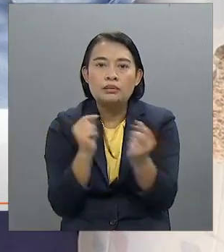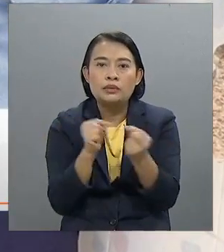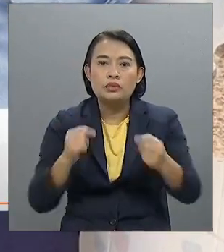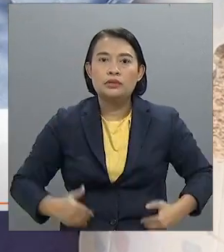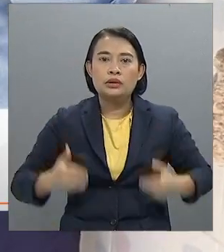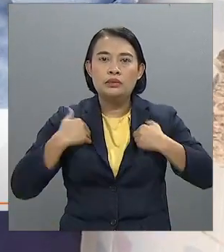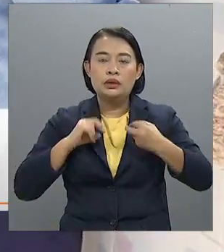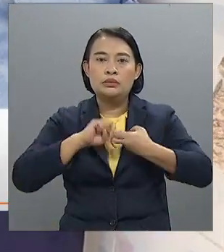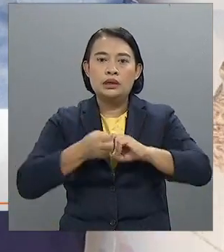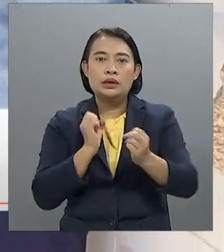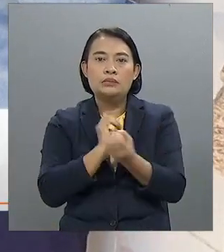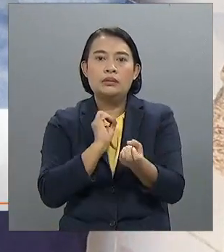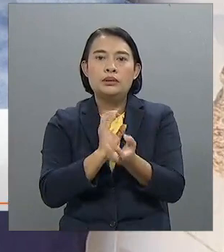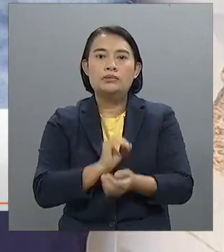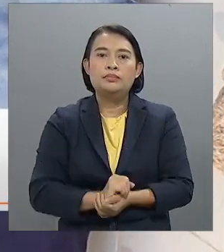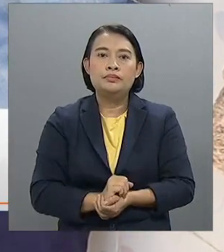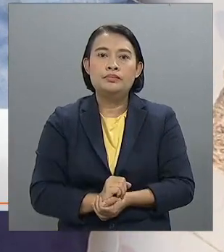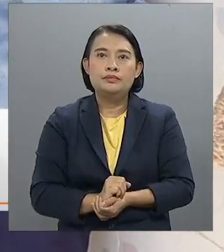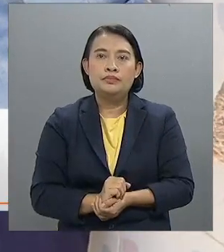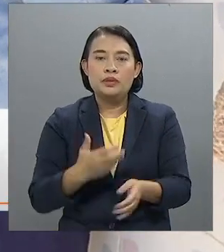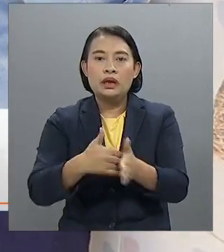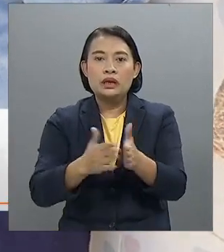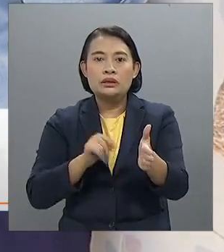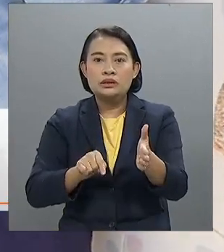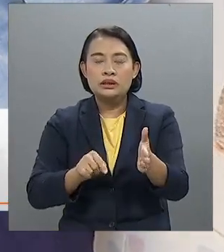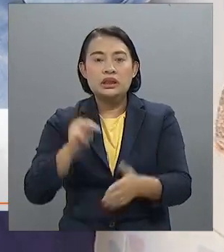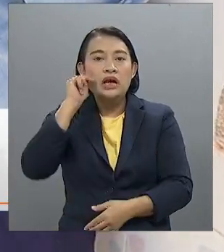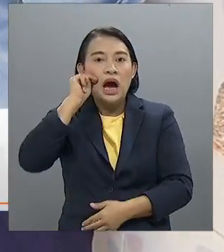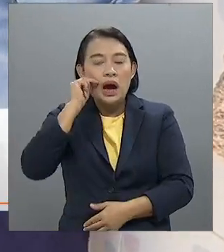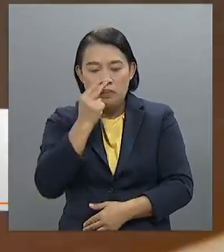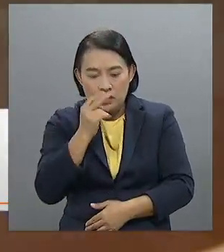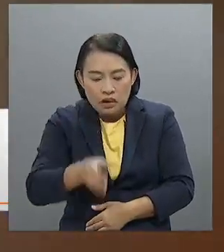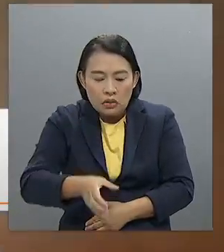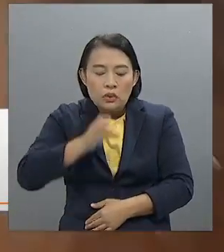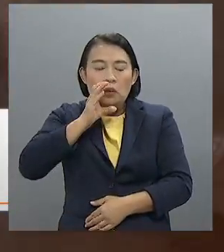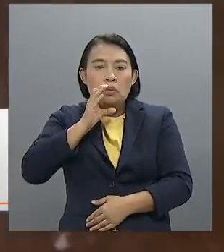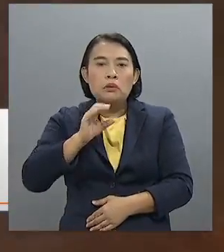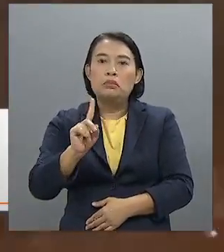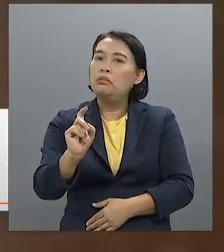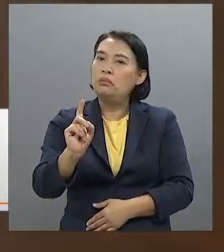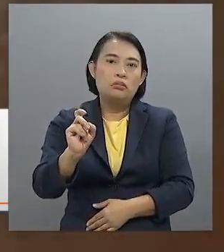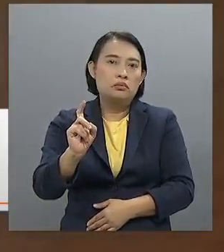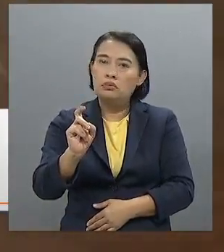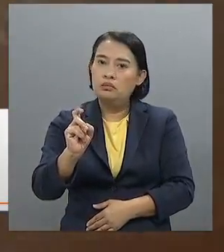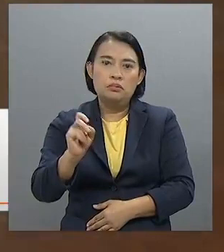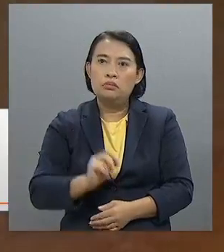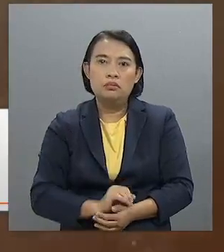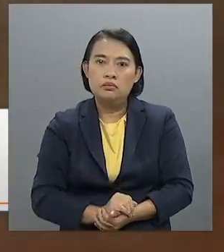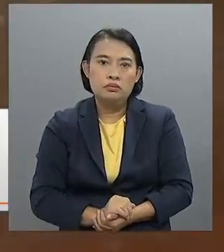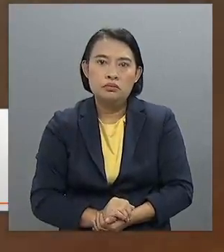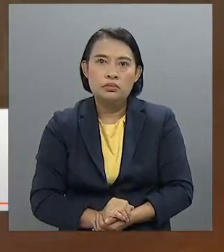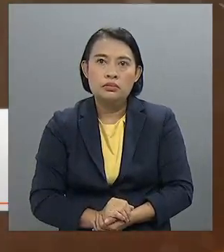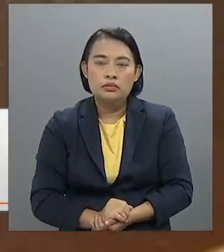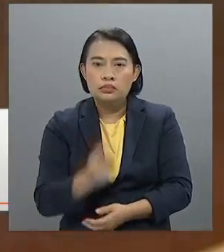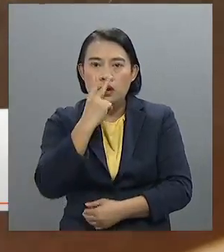ะเพราะแน่นอนล่ะค่ะสีน้ำแบบนี้นำไปบริโภคไม่ได้นะคะและอีกทั้งในช่วงหน้าแล้งเนี่ยค่ะน้ำ